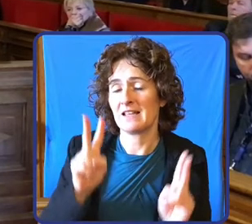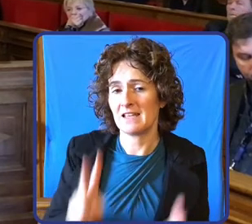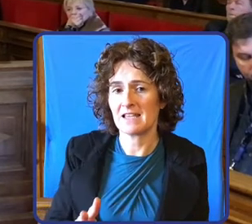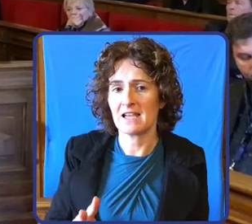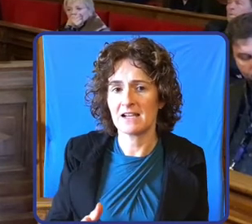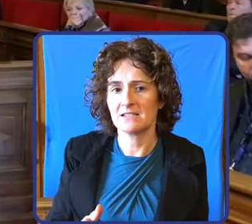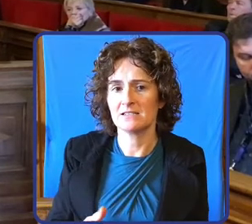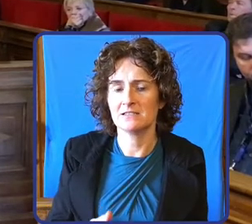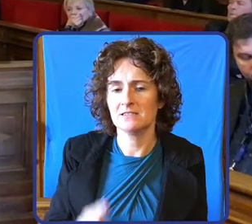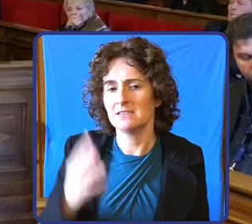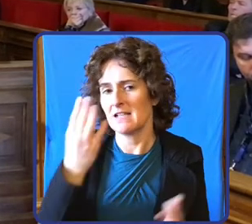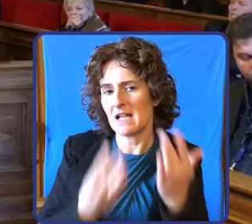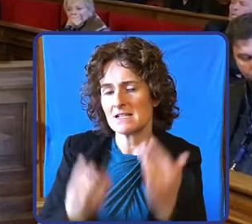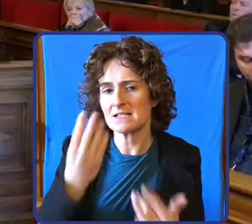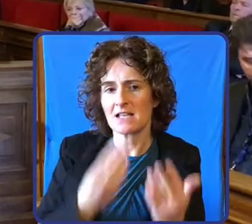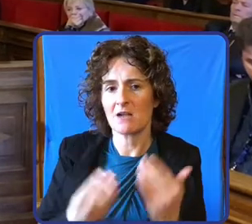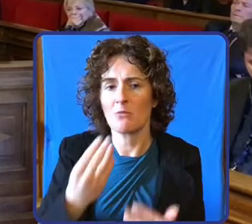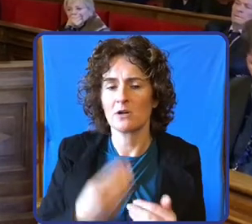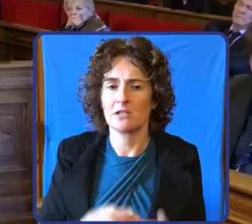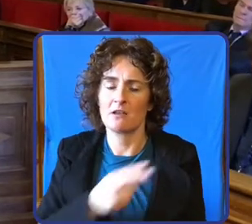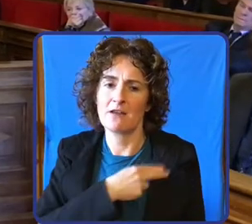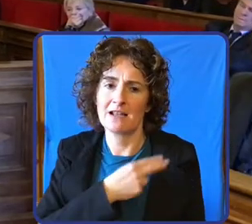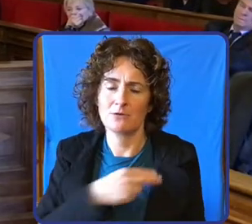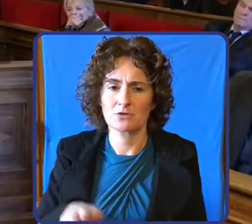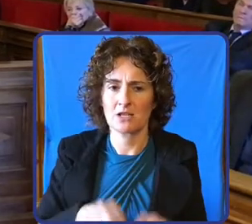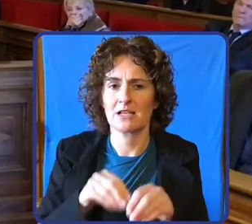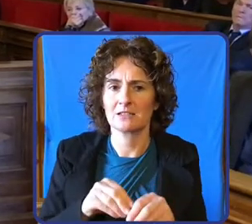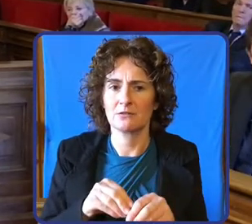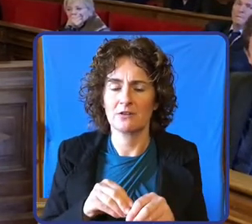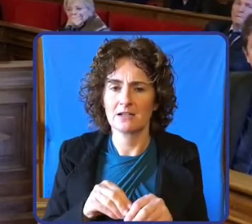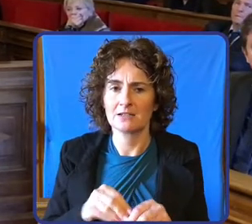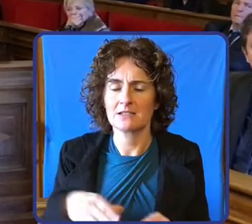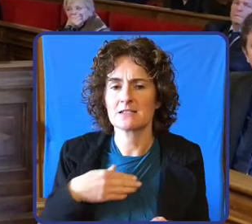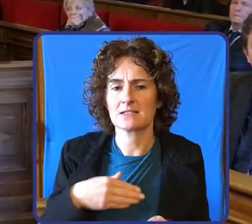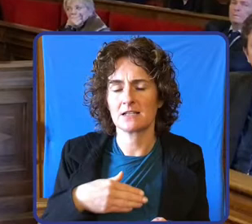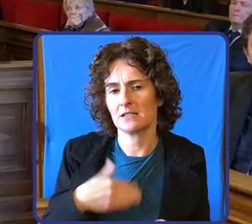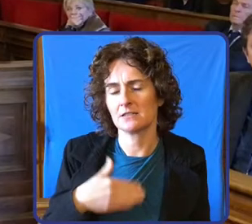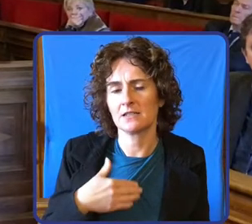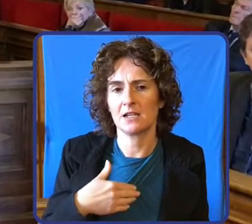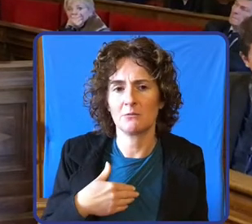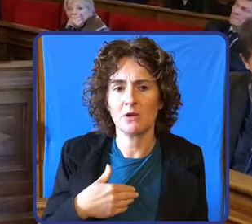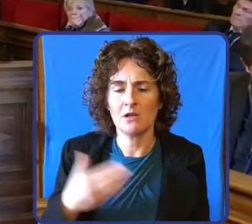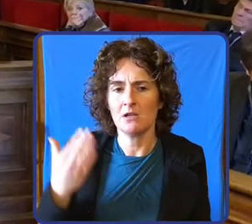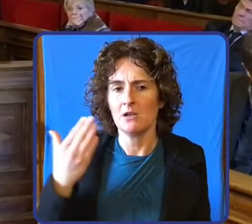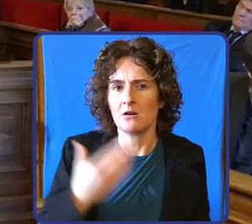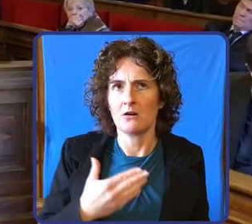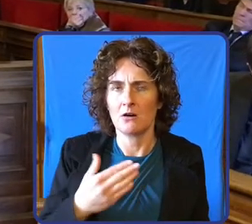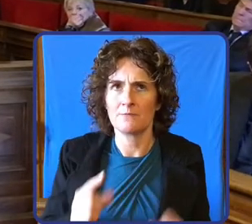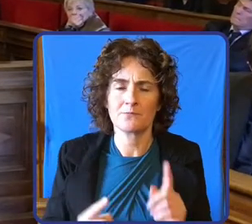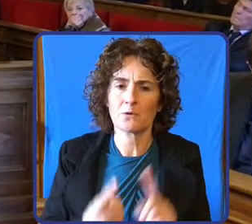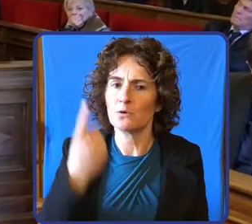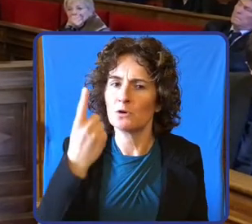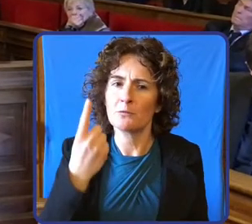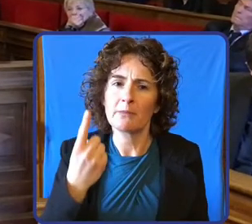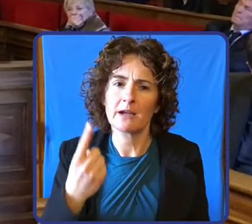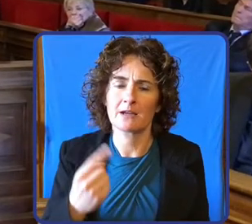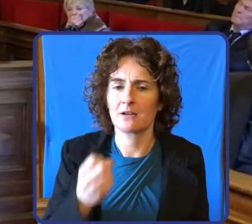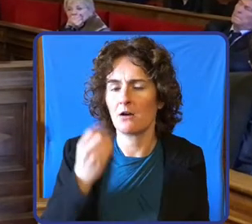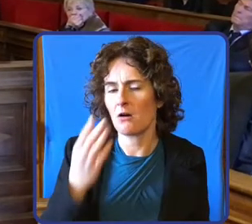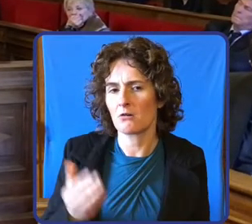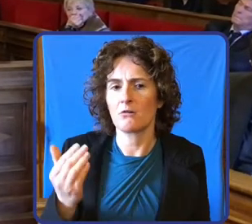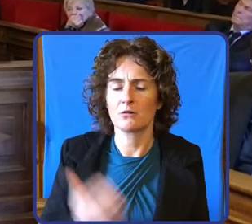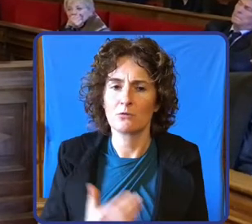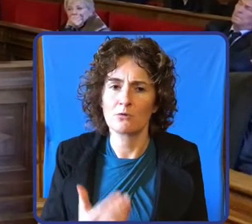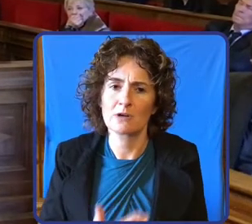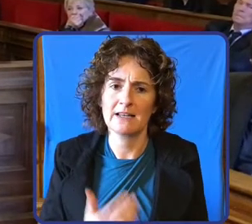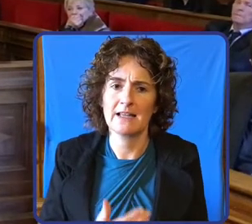a pulpitusról többször, vagy bizottságüléseken. És engedtessék meg, hogyha már különbek akarunk lenni, és mást akarunk